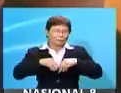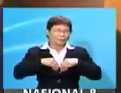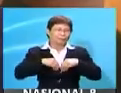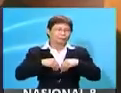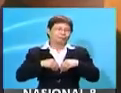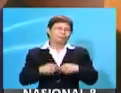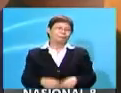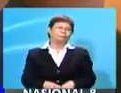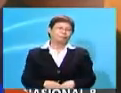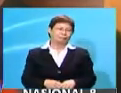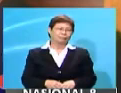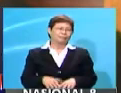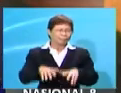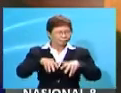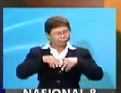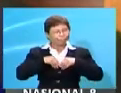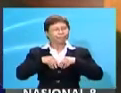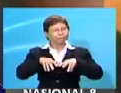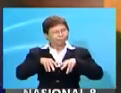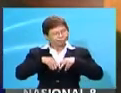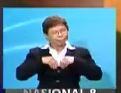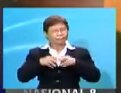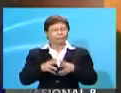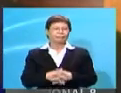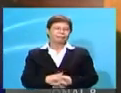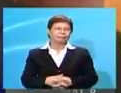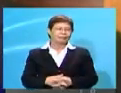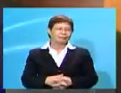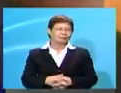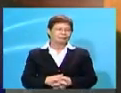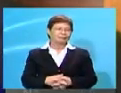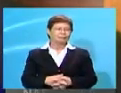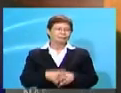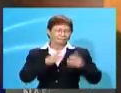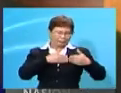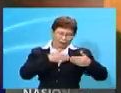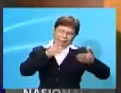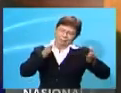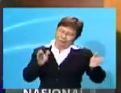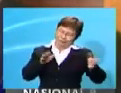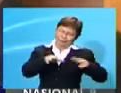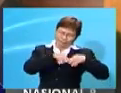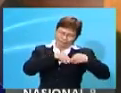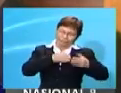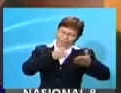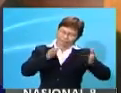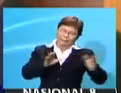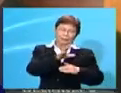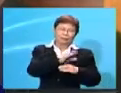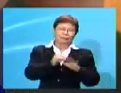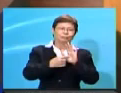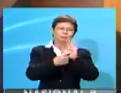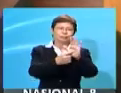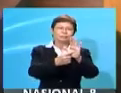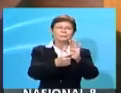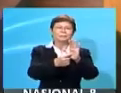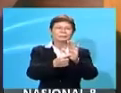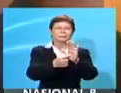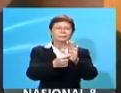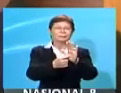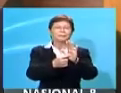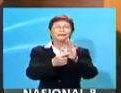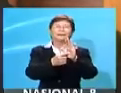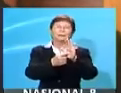penuhasa tawaduk rendah hati dan menganggap bahawa Ia merupakan satu taklif